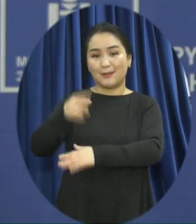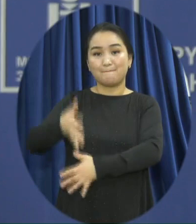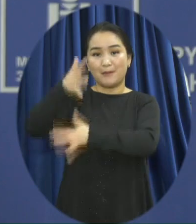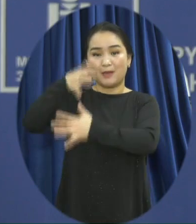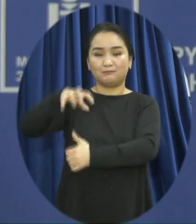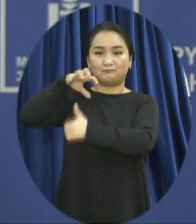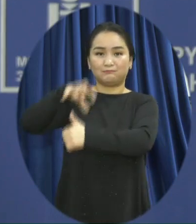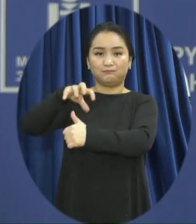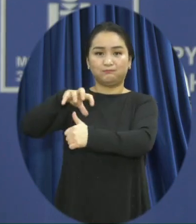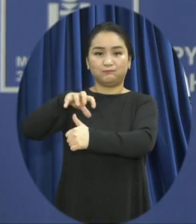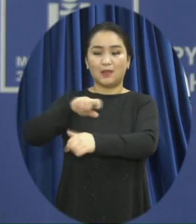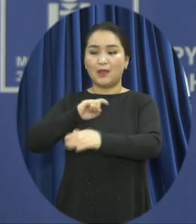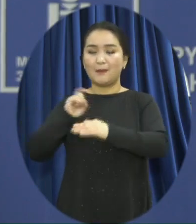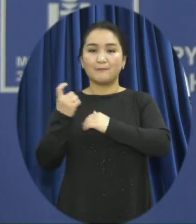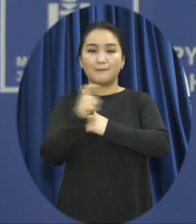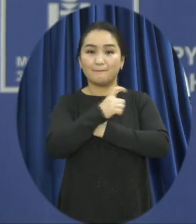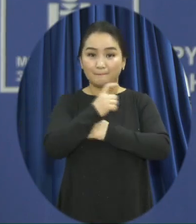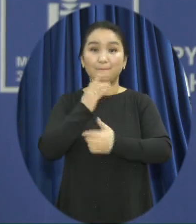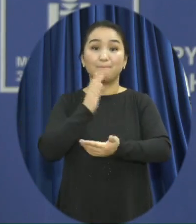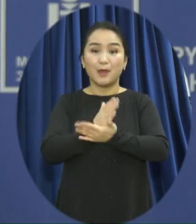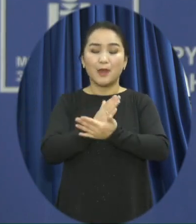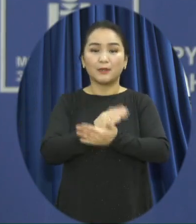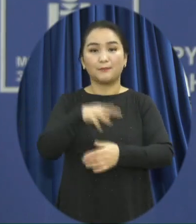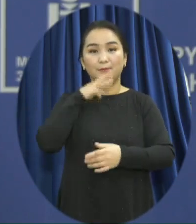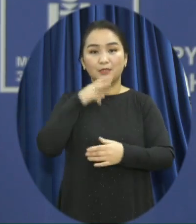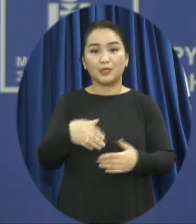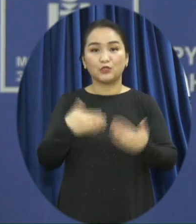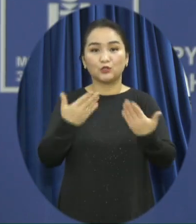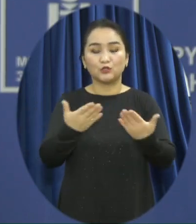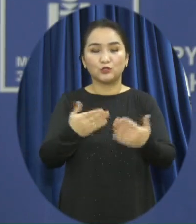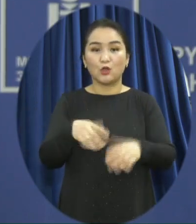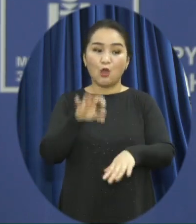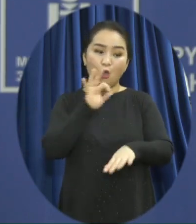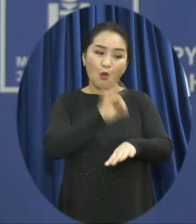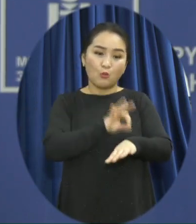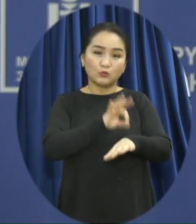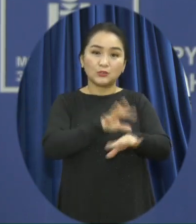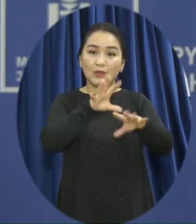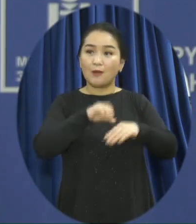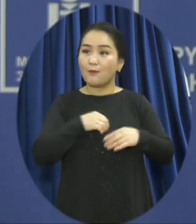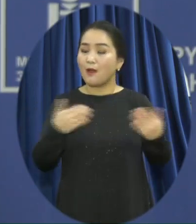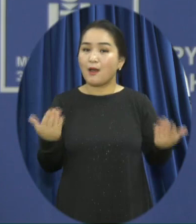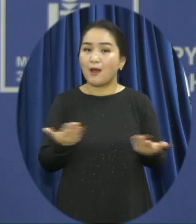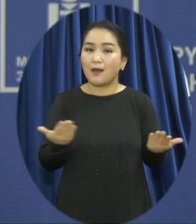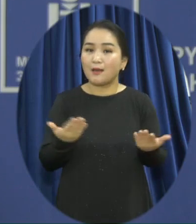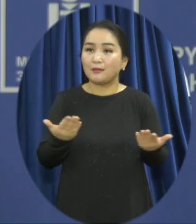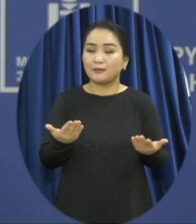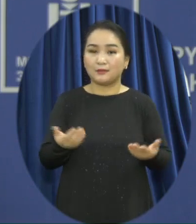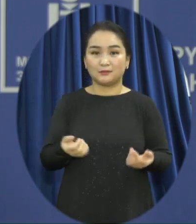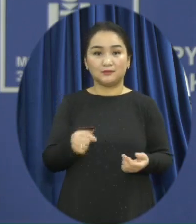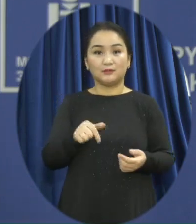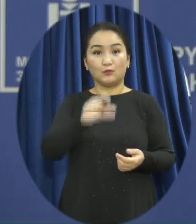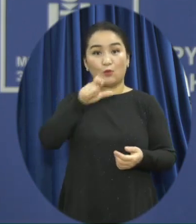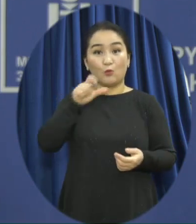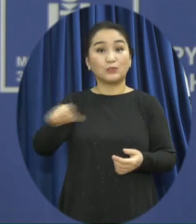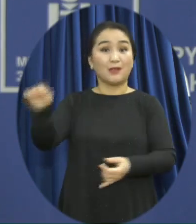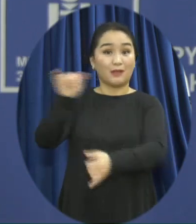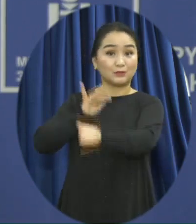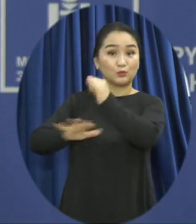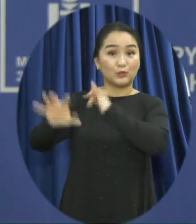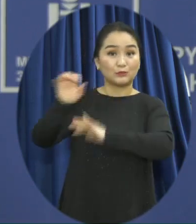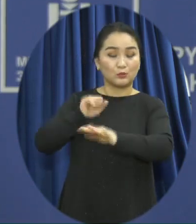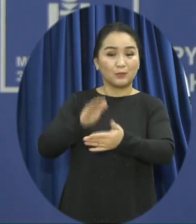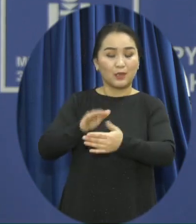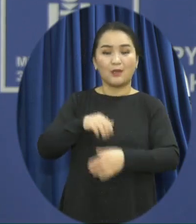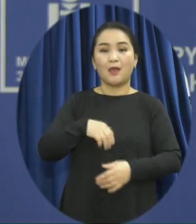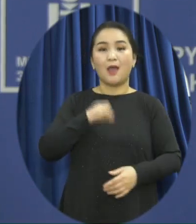хамгаалтанд авсан гэсэн ийм мэдээлэл өгч байна. За ерөнхийдөө бол өвчлөл бол хаанаас гарч байна гэж иргэд их асуугаад байгаа. Өвчлөл бол ихэнхдээ цаая